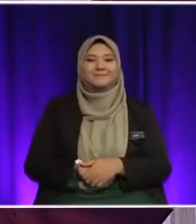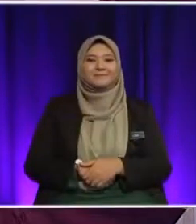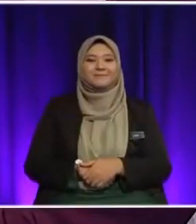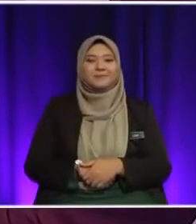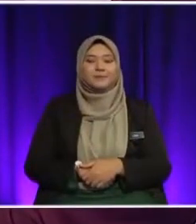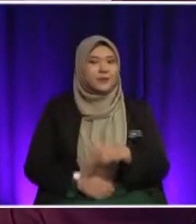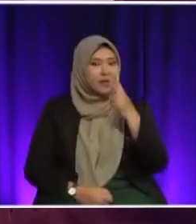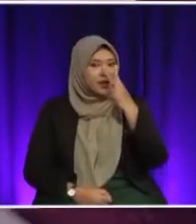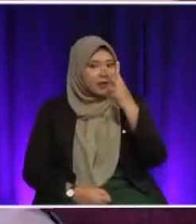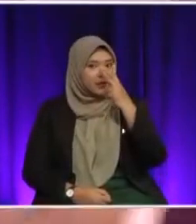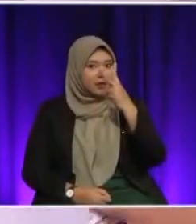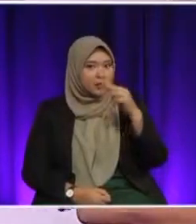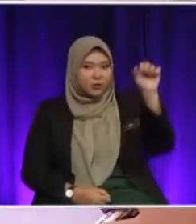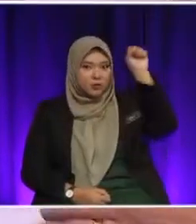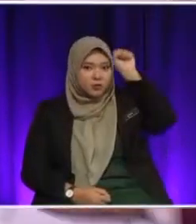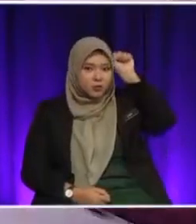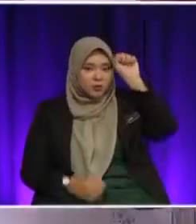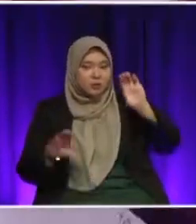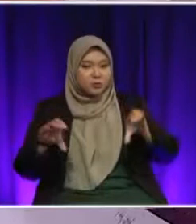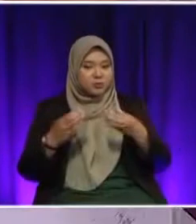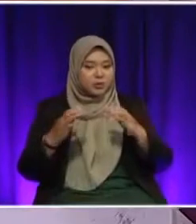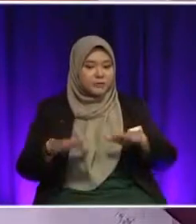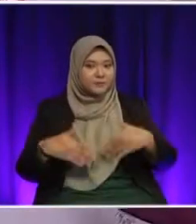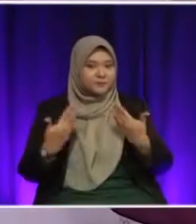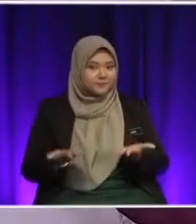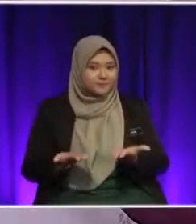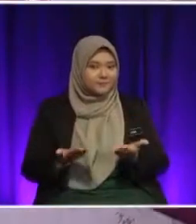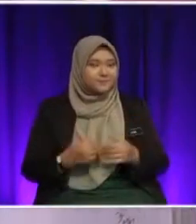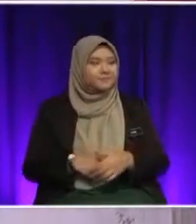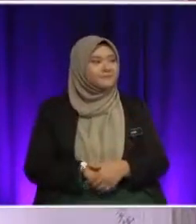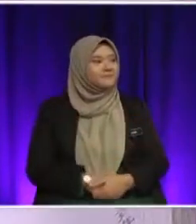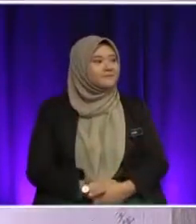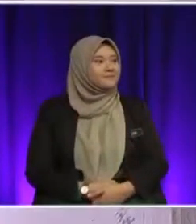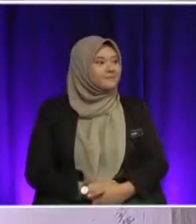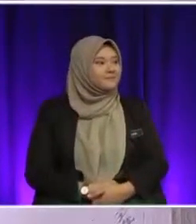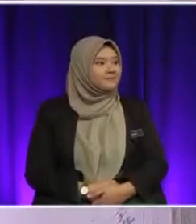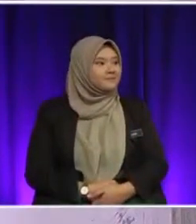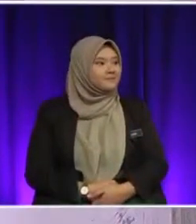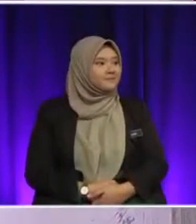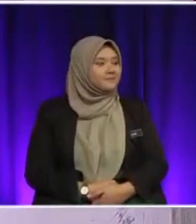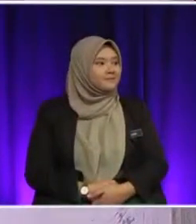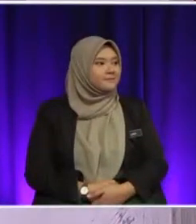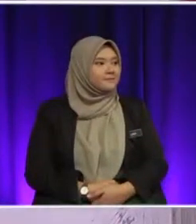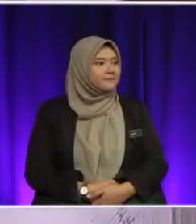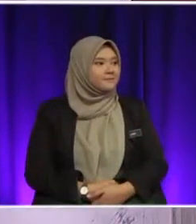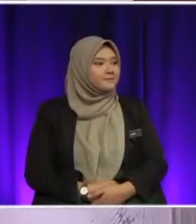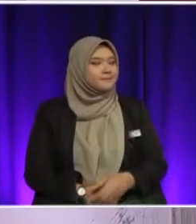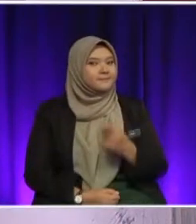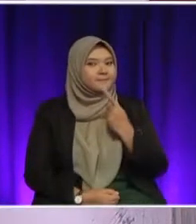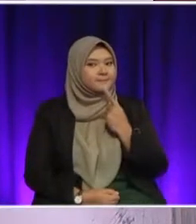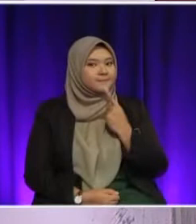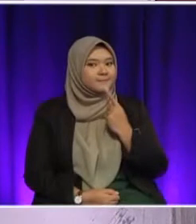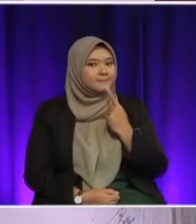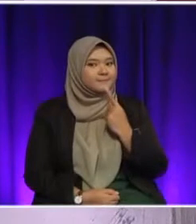bawah sini ya oke yang seterusnya duktus sperma ductus Prima oke yang ini pula